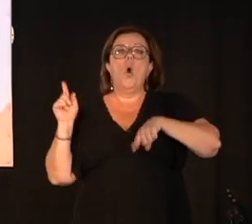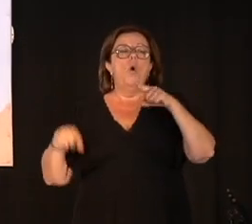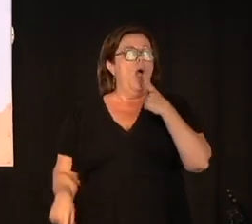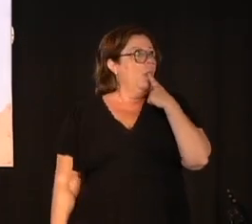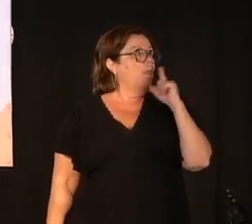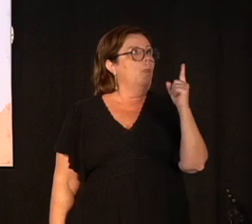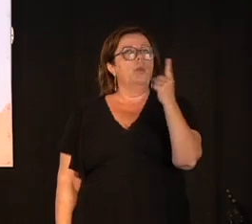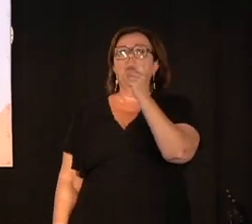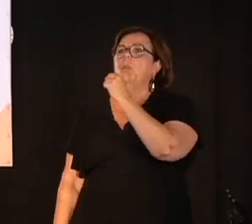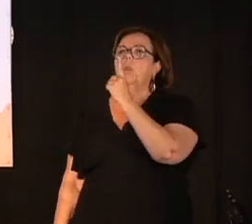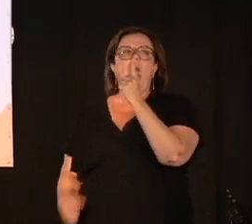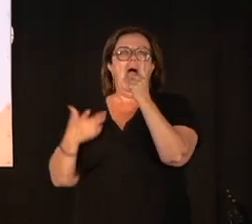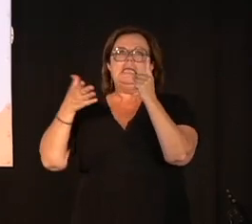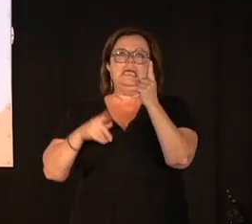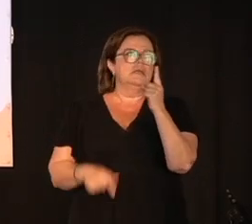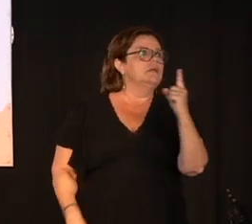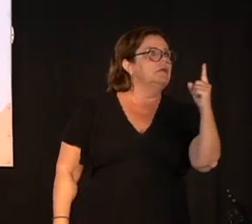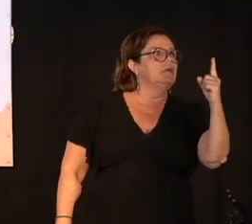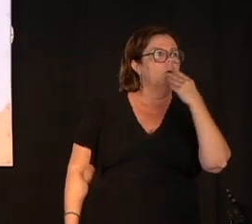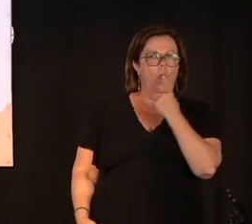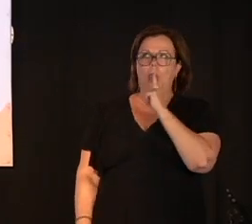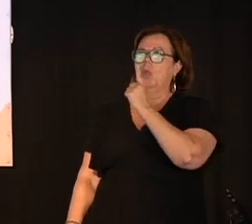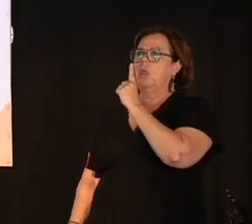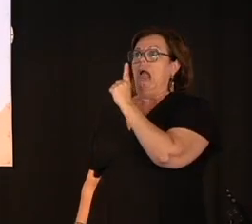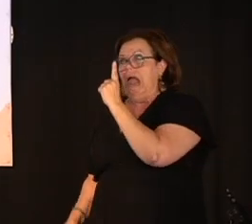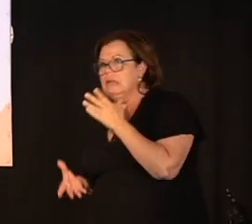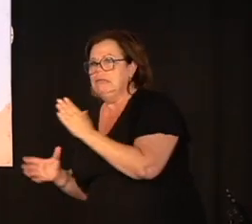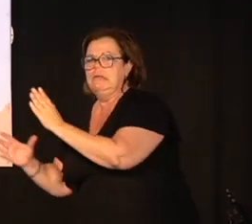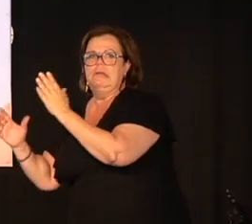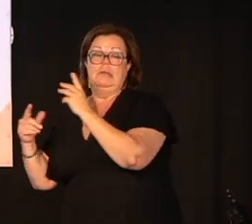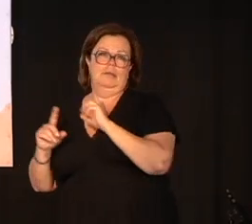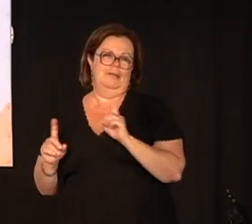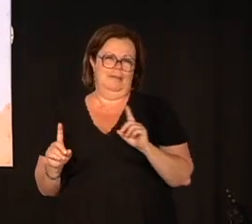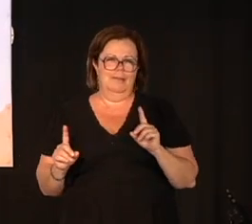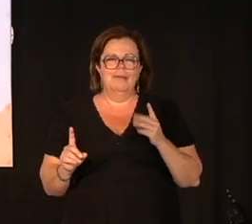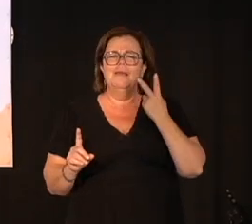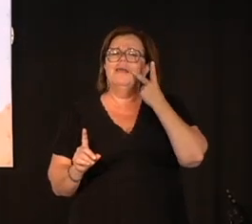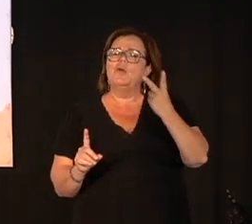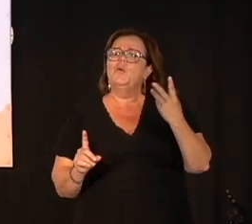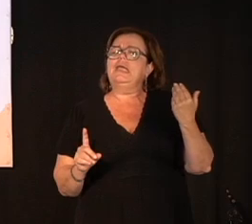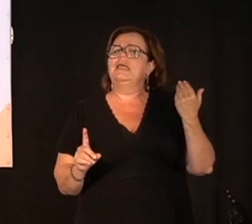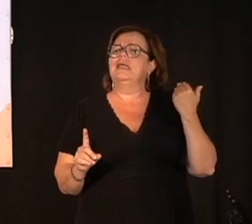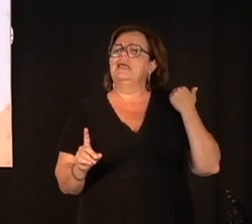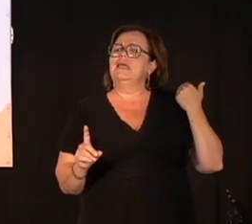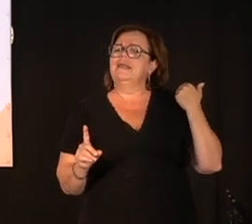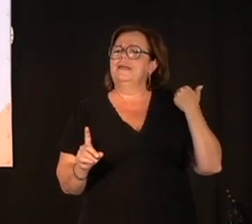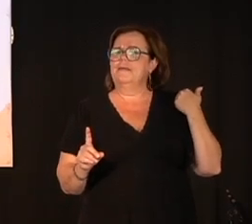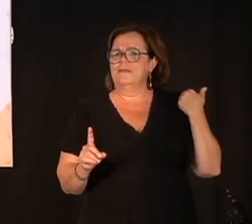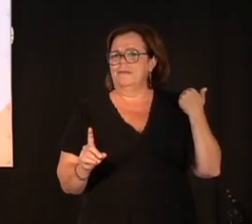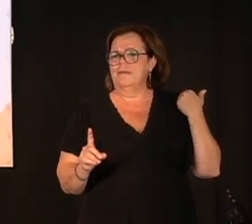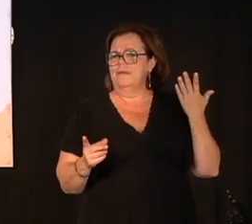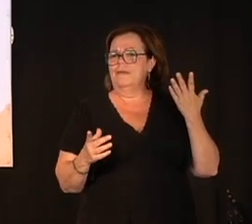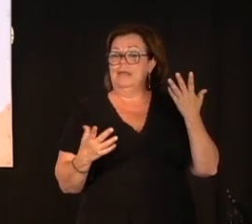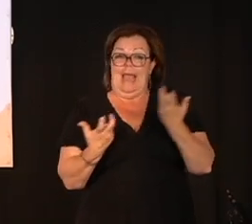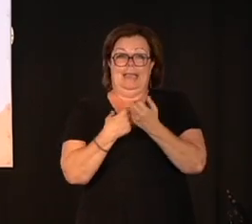de mauvaises décisions. Nous l'avons vu dans la période récente, alors même si elle est un peu moins récente qu'il y a... Mais la période